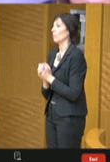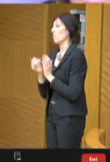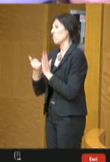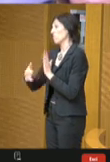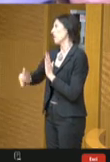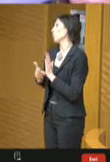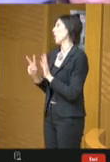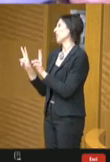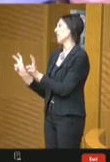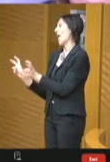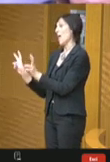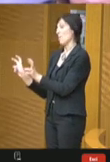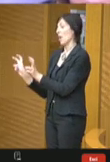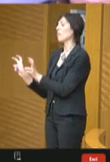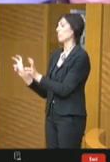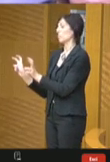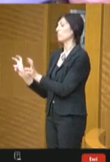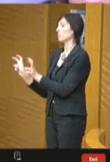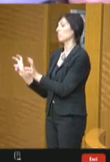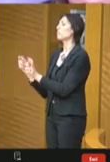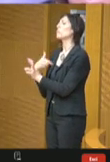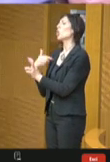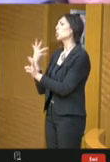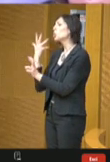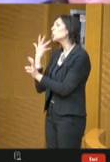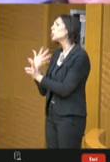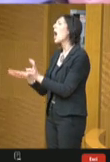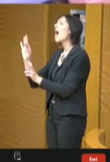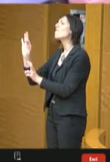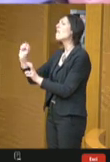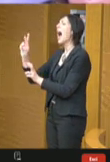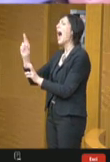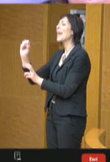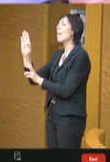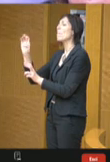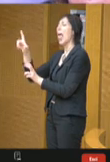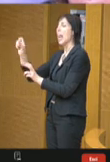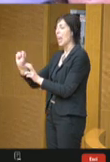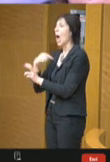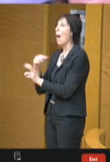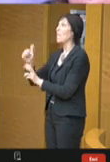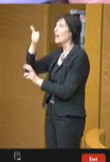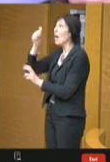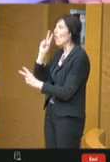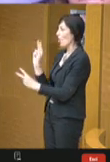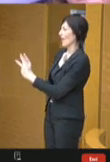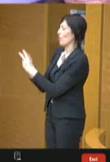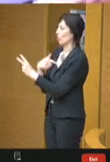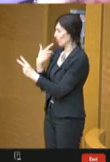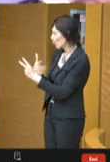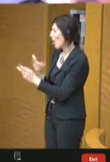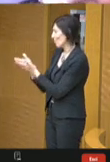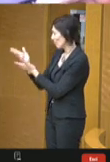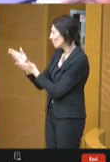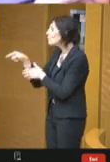lo dissi a Falabella quando ci incontrammo la prima volta, il mio impegno per